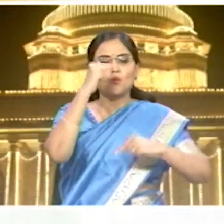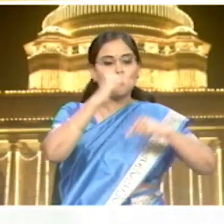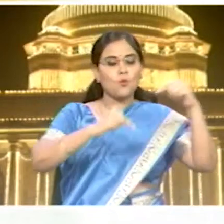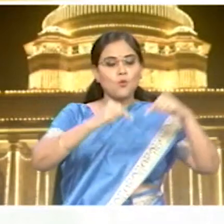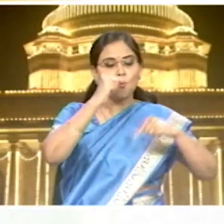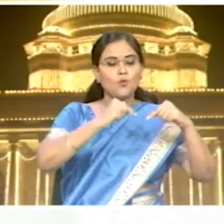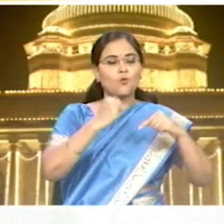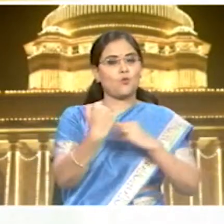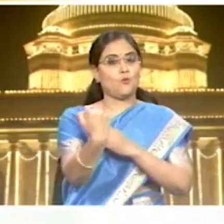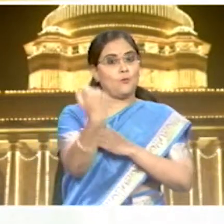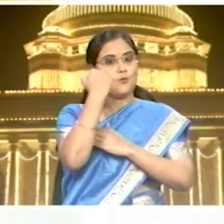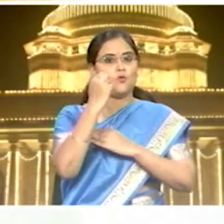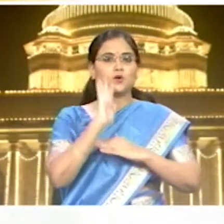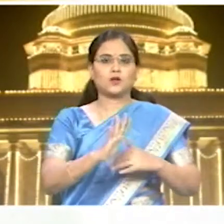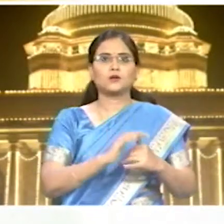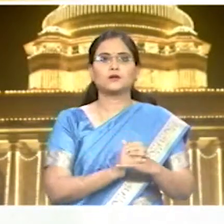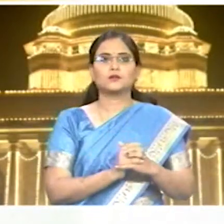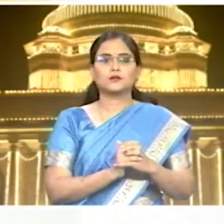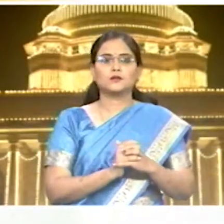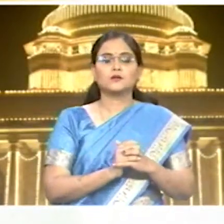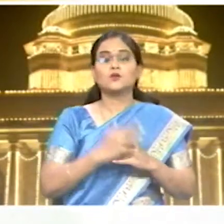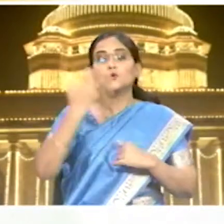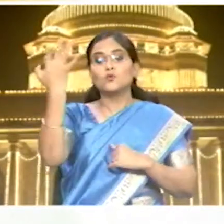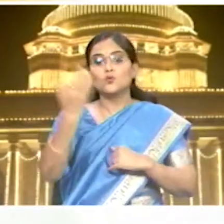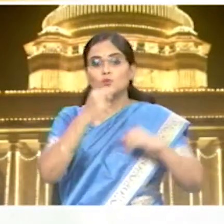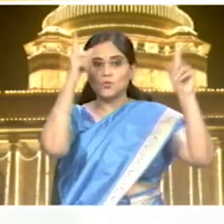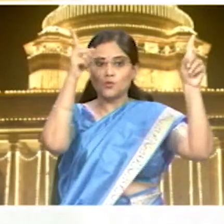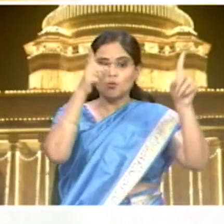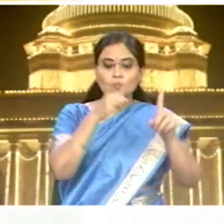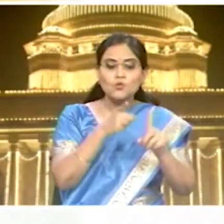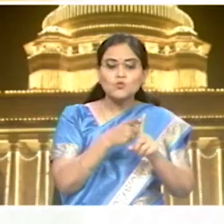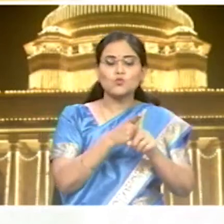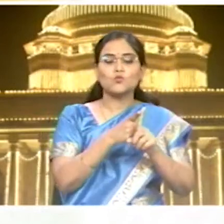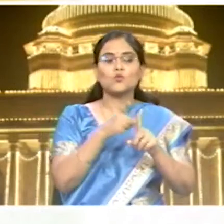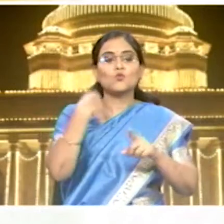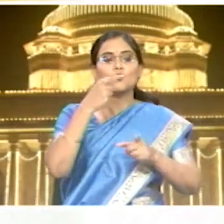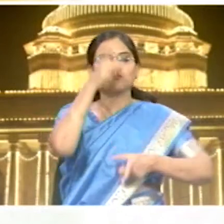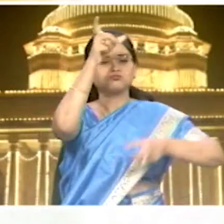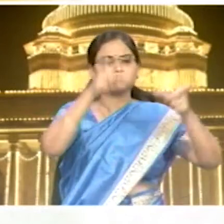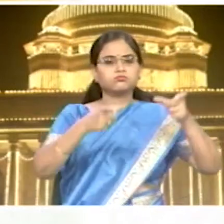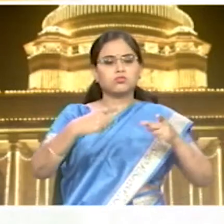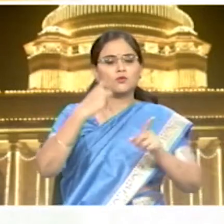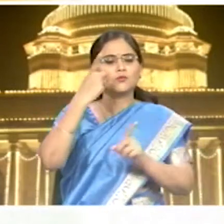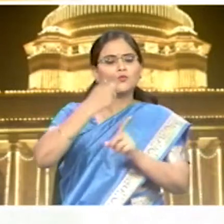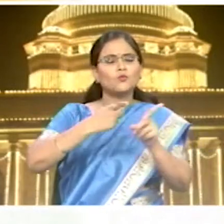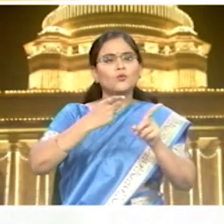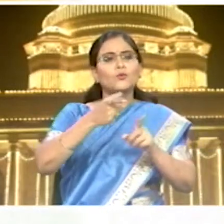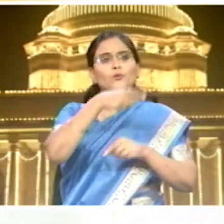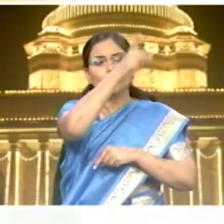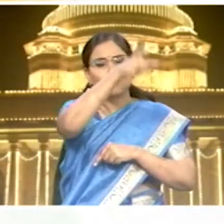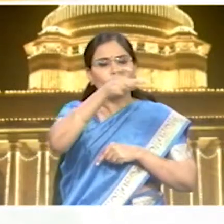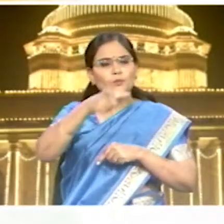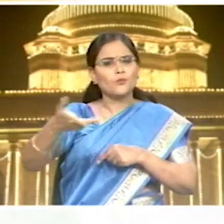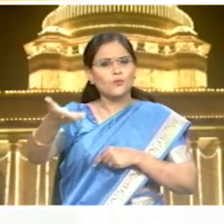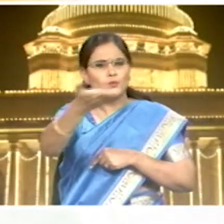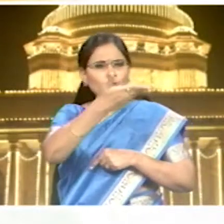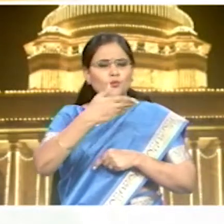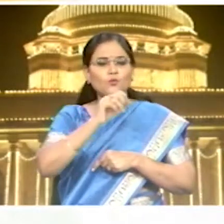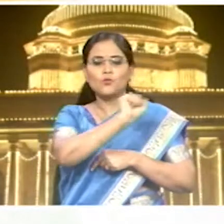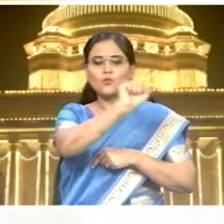अपनाया। इस प्रकार आधुनिक भारत के निर्माताओं ने प्रत्येक वयस्क नागरिकों को राष्ट्र निर्माण